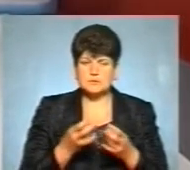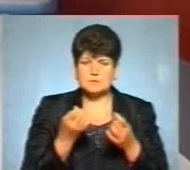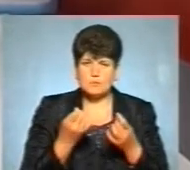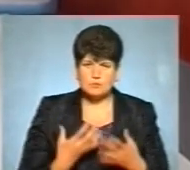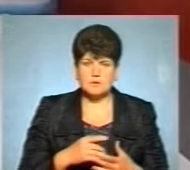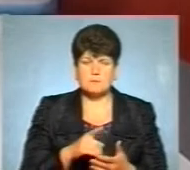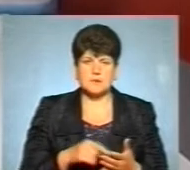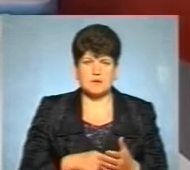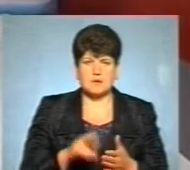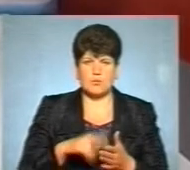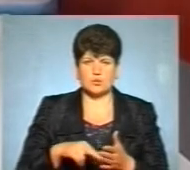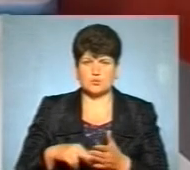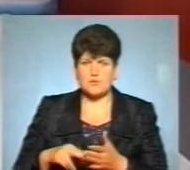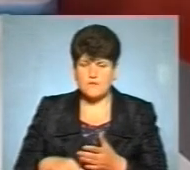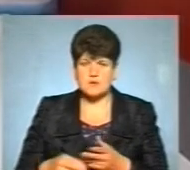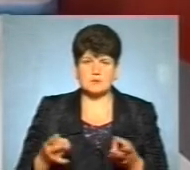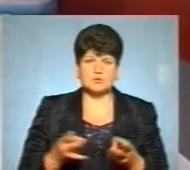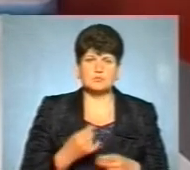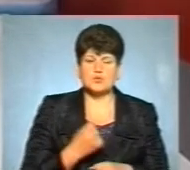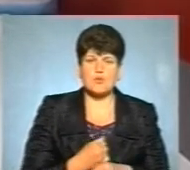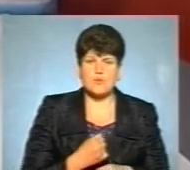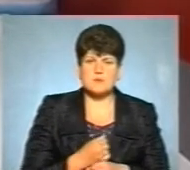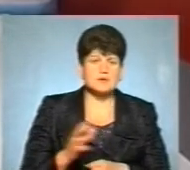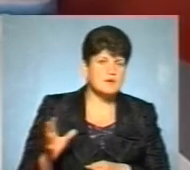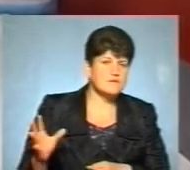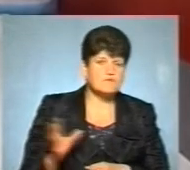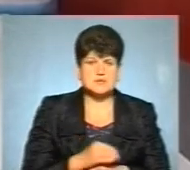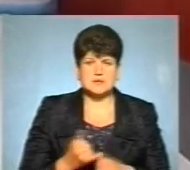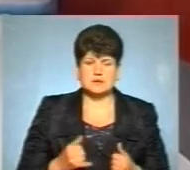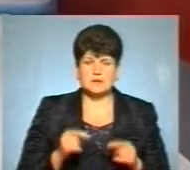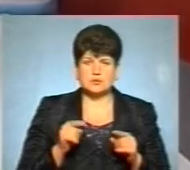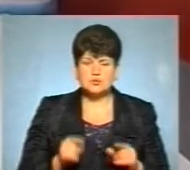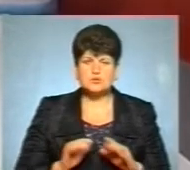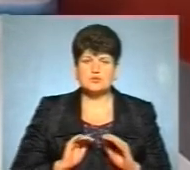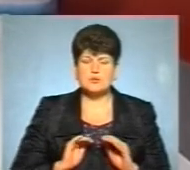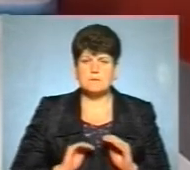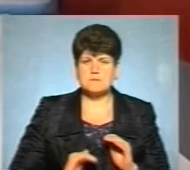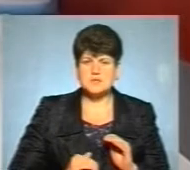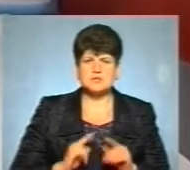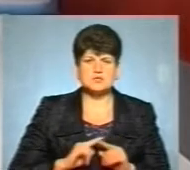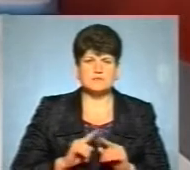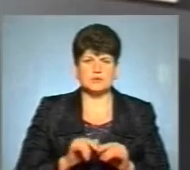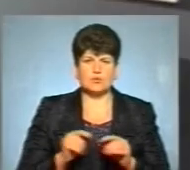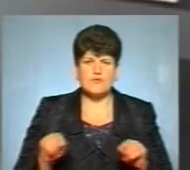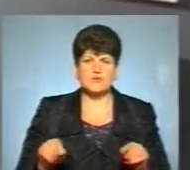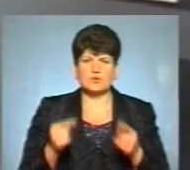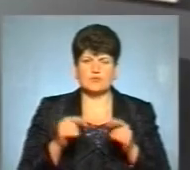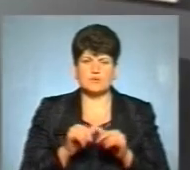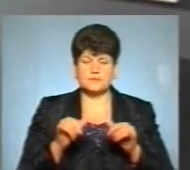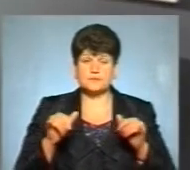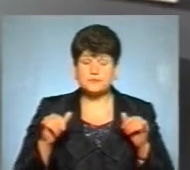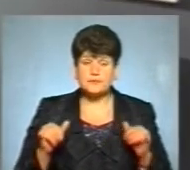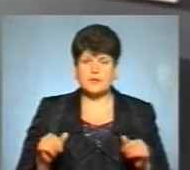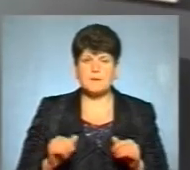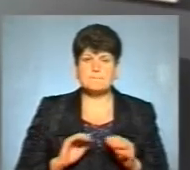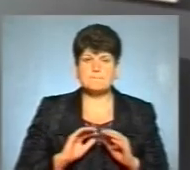питання оподаткування. Нам потрібно робити все для того, щоб бізнес дуже швидко відновлювався і розвивався. Міжнародний валютний